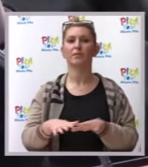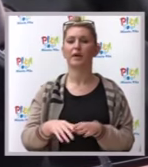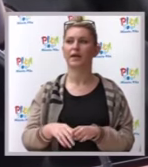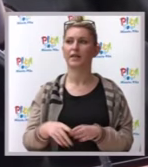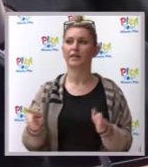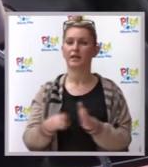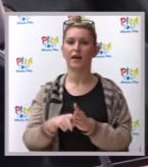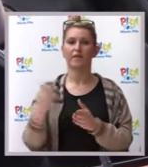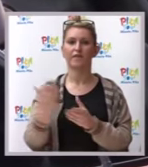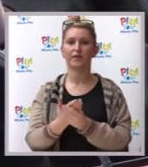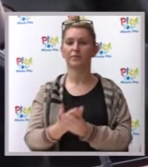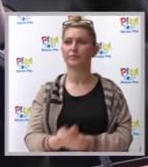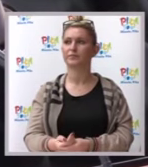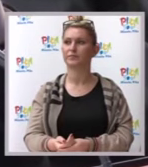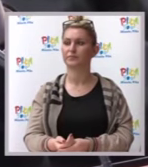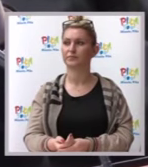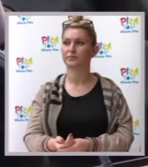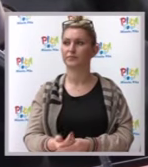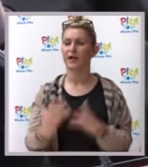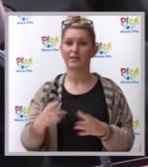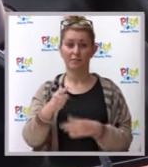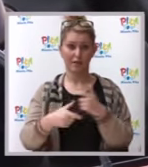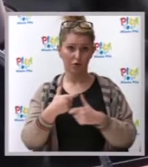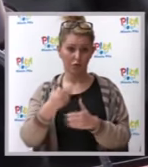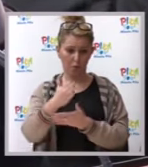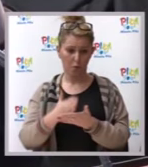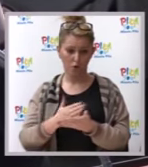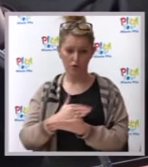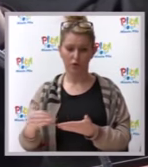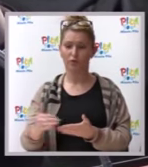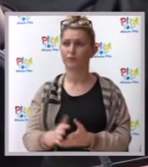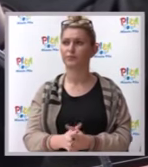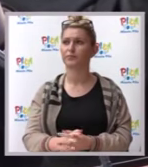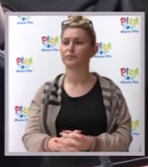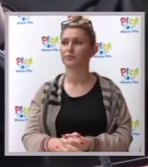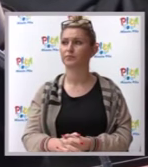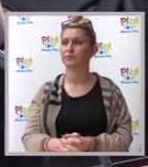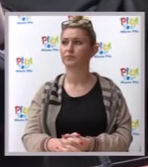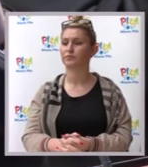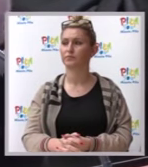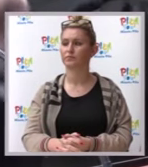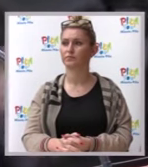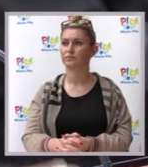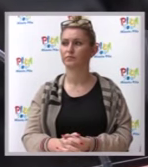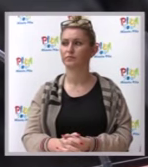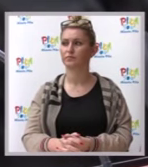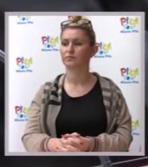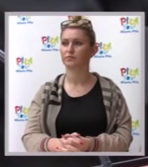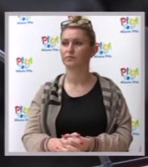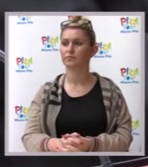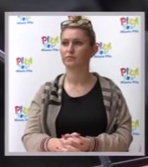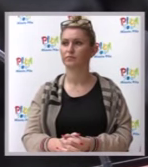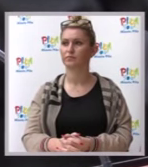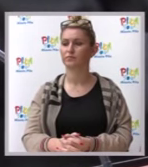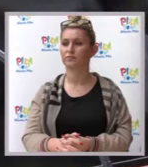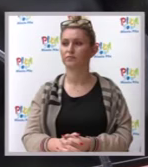Państwa, podział. Podział w jednym przypadku podobny jak przy budynkach działalności gospodarczej, to znaczy wyodrębniamy